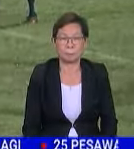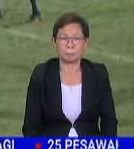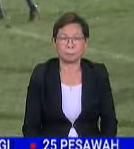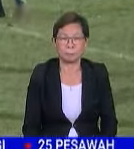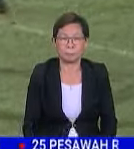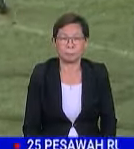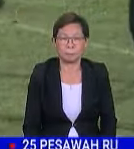hai hai